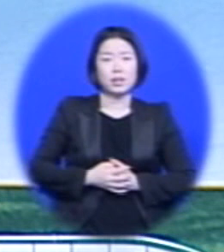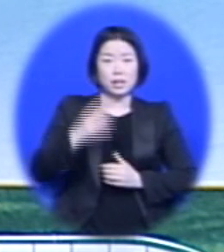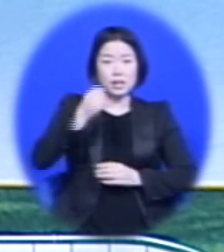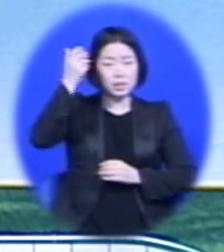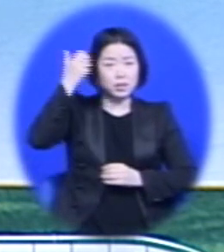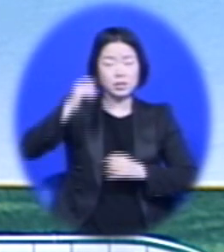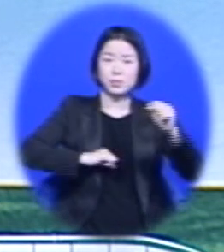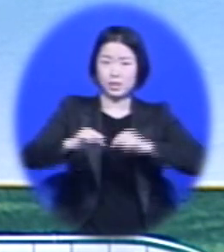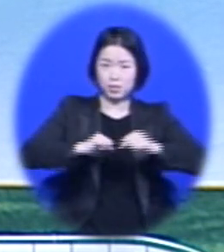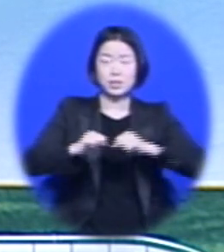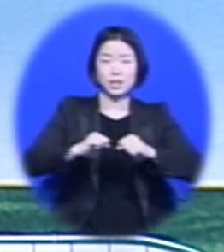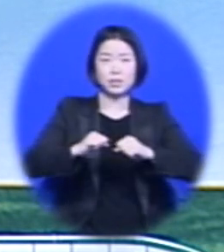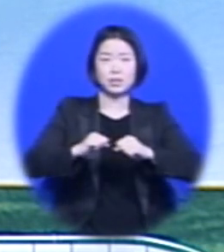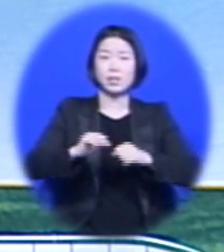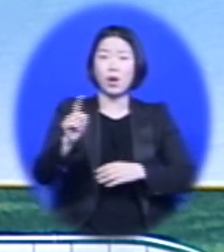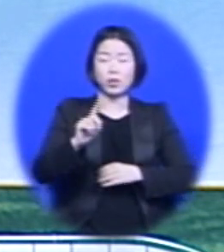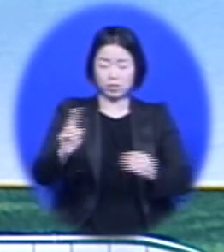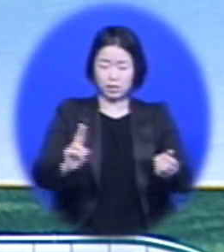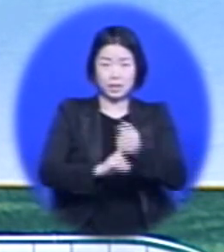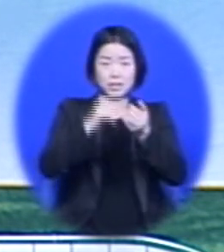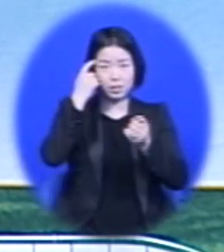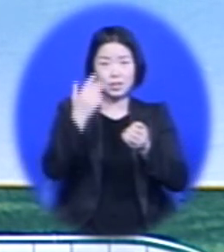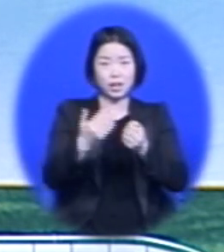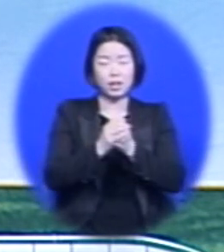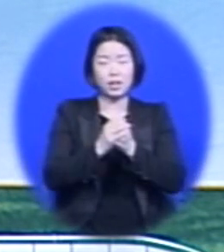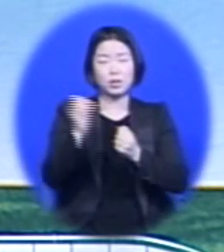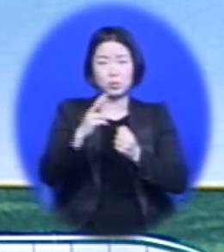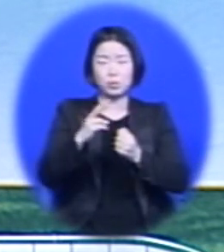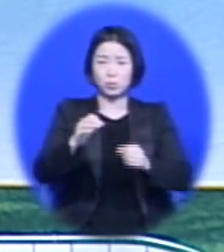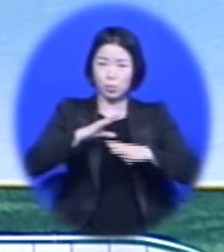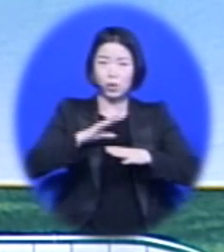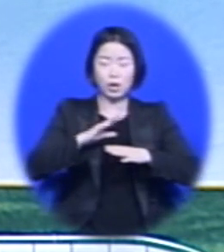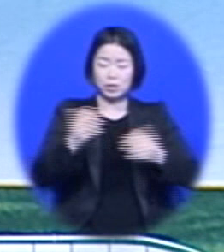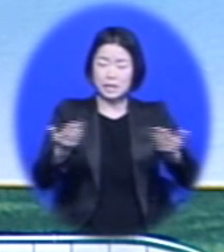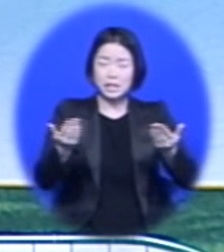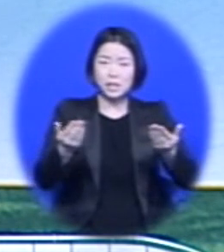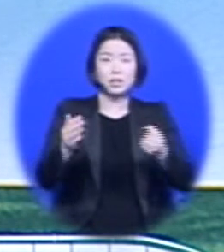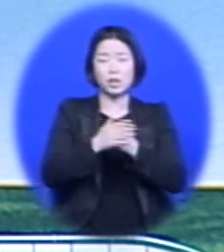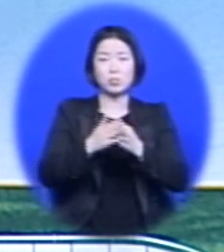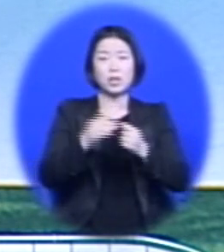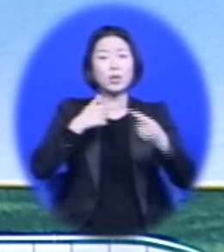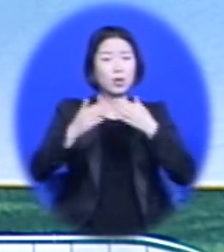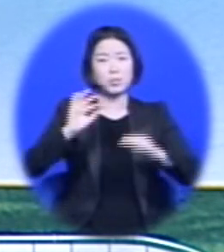성령님의 역사는 어떤 기적이나 놀라운 사건으로 경험되는 것만 아닙니다.